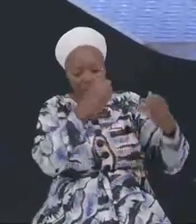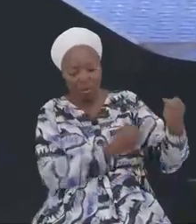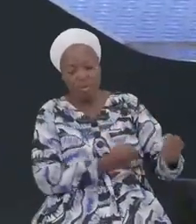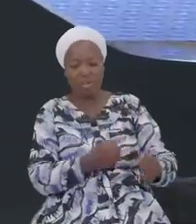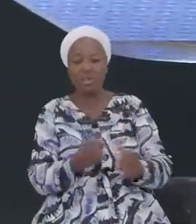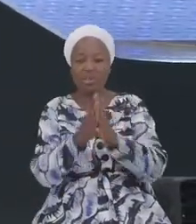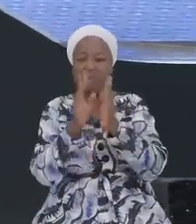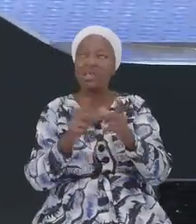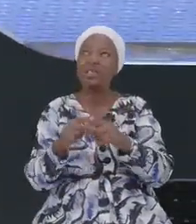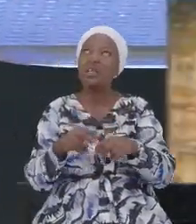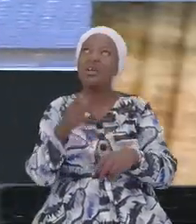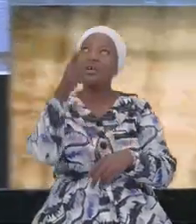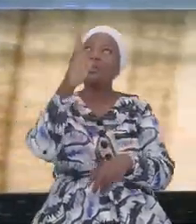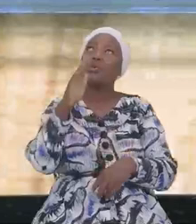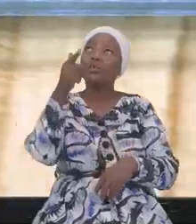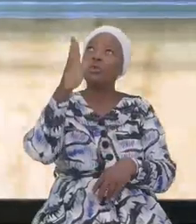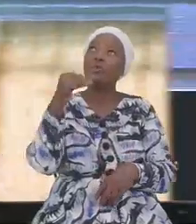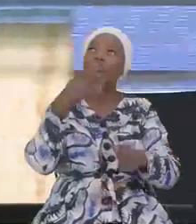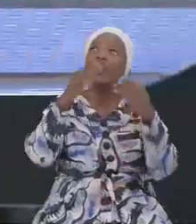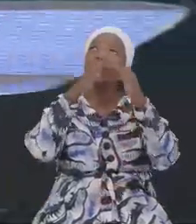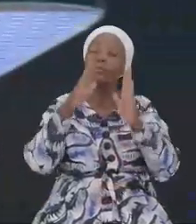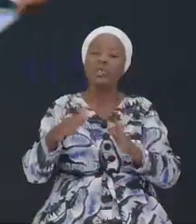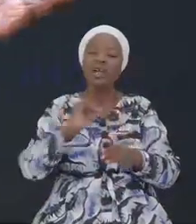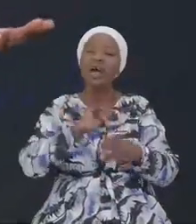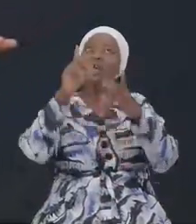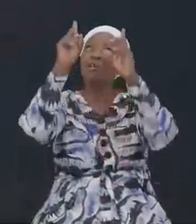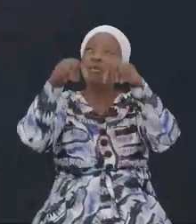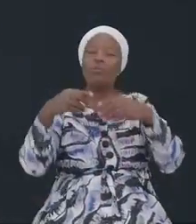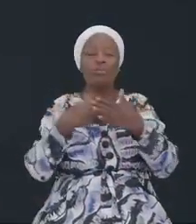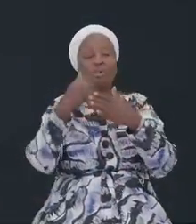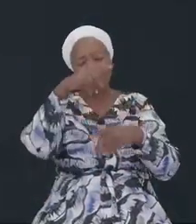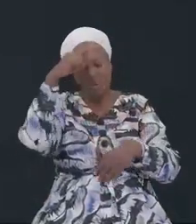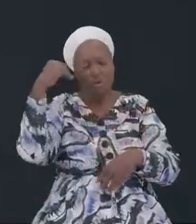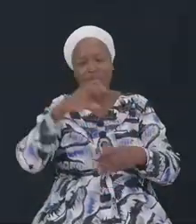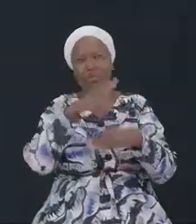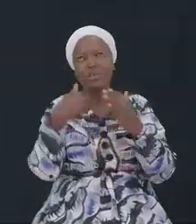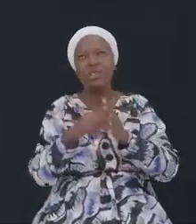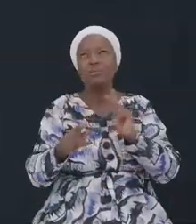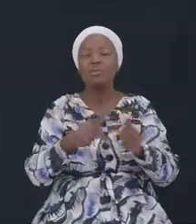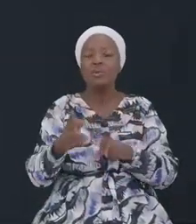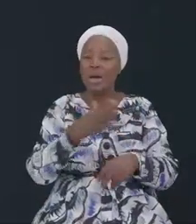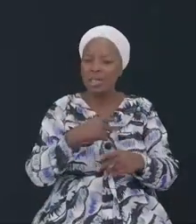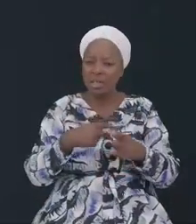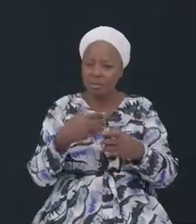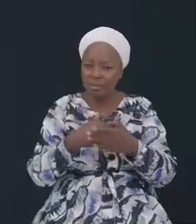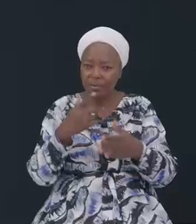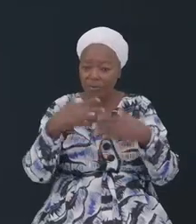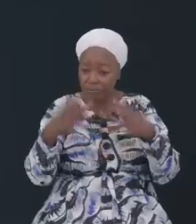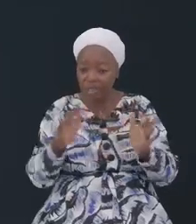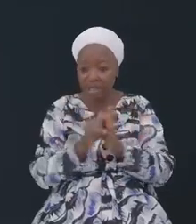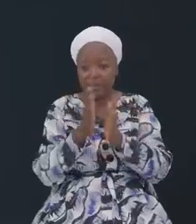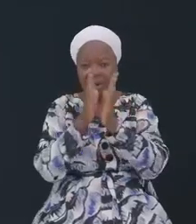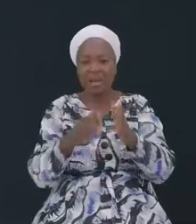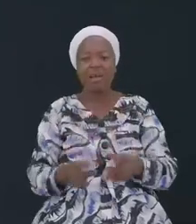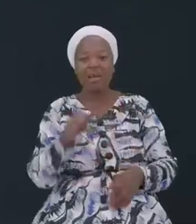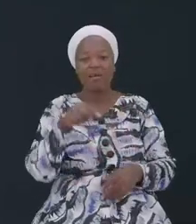courageuse. Il dit, éternel Dieu des cieux, je viens à cause de ces gens. Avant de finir la prière, le feu